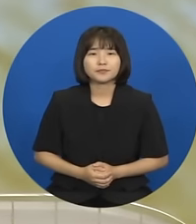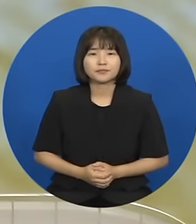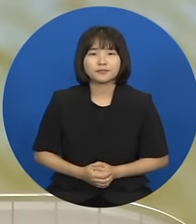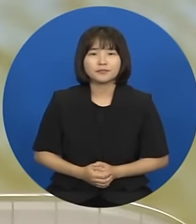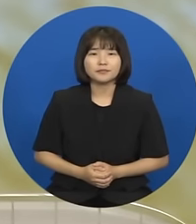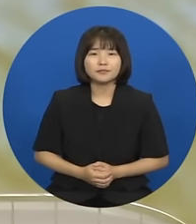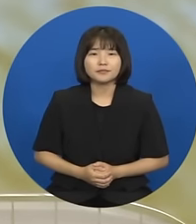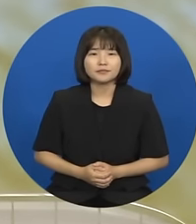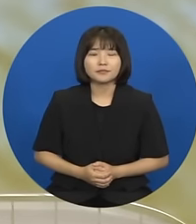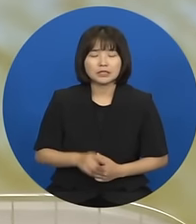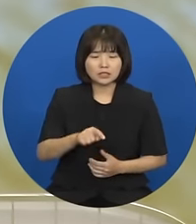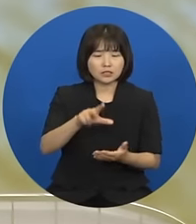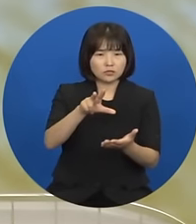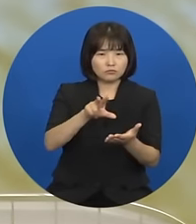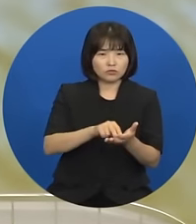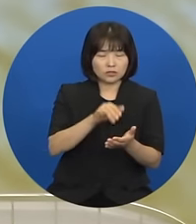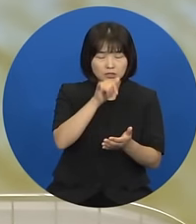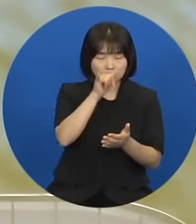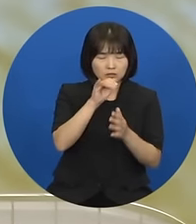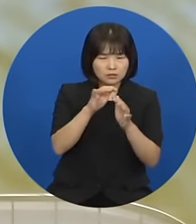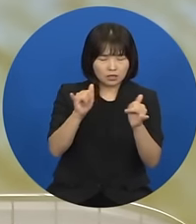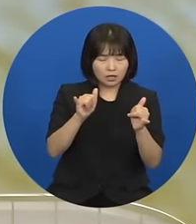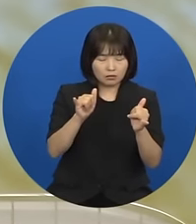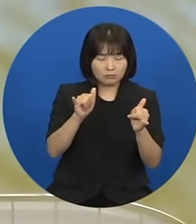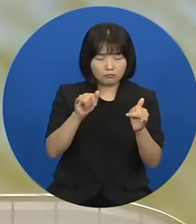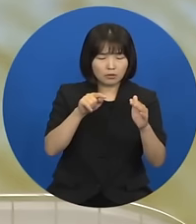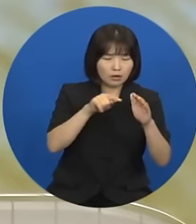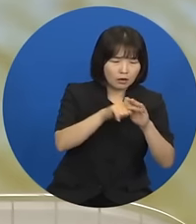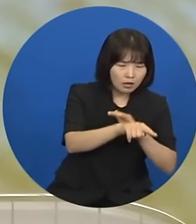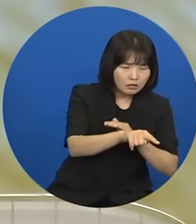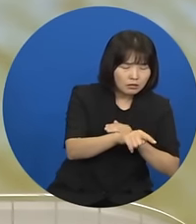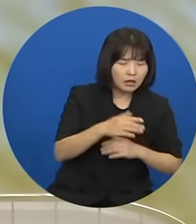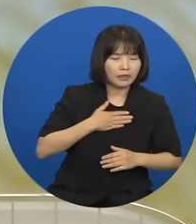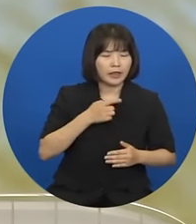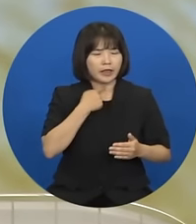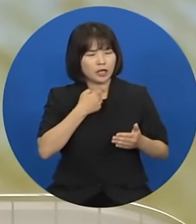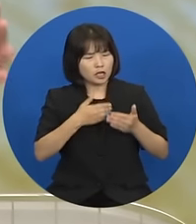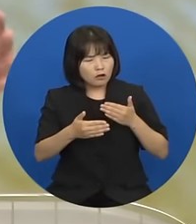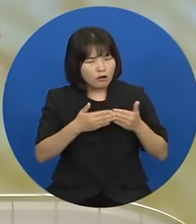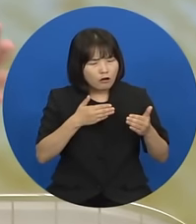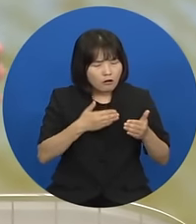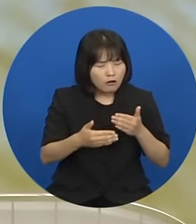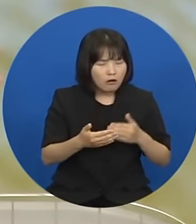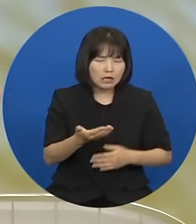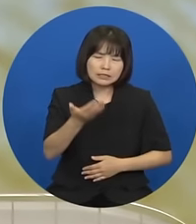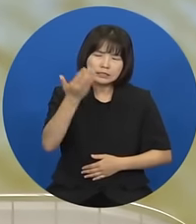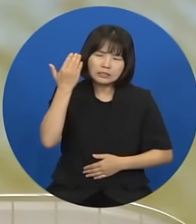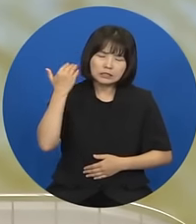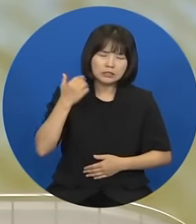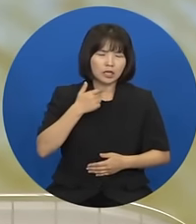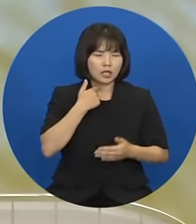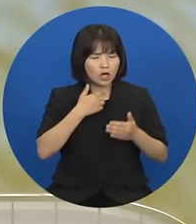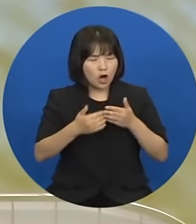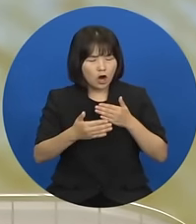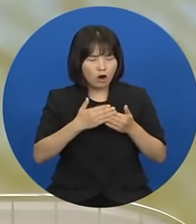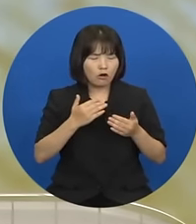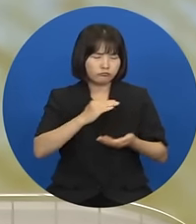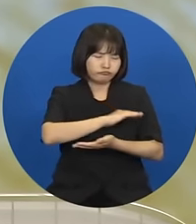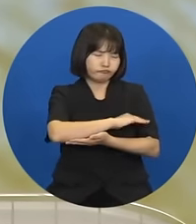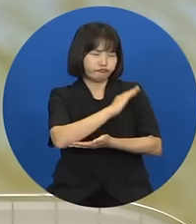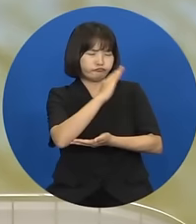그렇기에 그런 문제가 있는 분에게 찾아가서 나의 경험과 나의 지난 연륜을 가지고